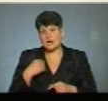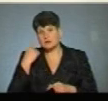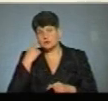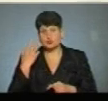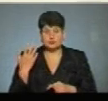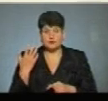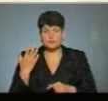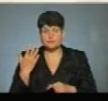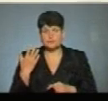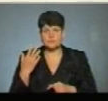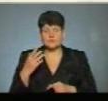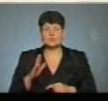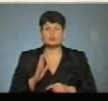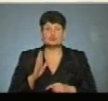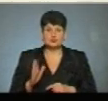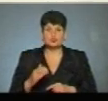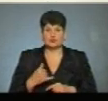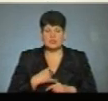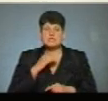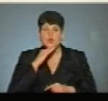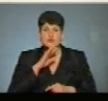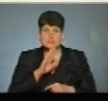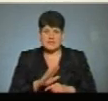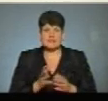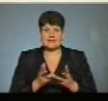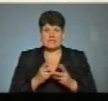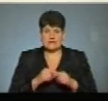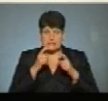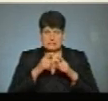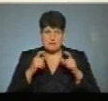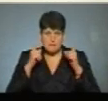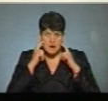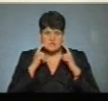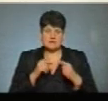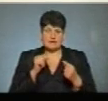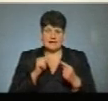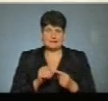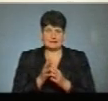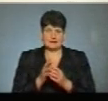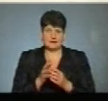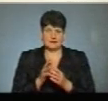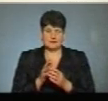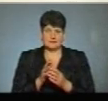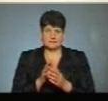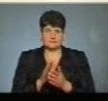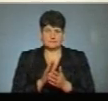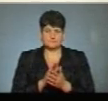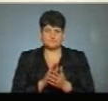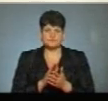продукції. Тому я думаю, що буде в нас достатня кількість і масок, і антисептиків,